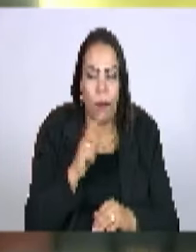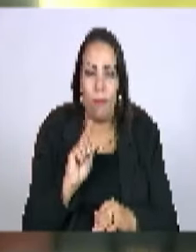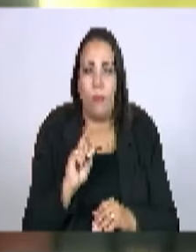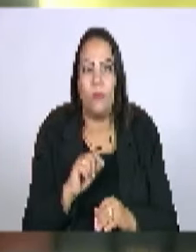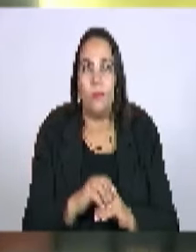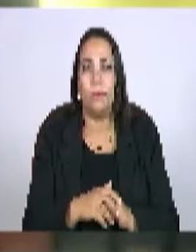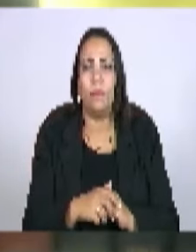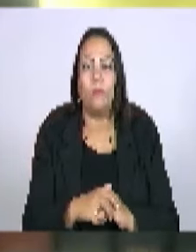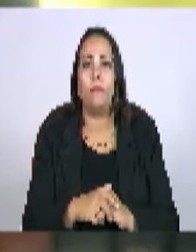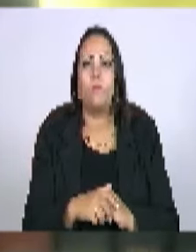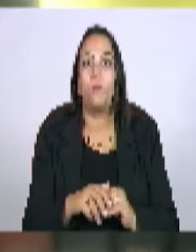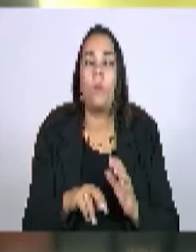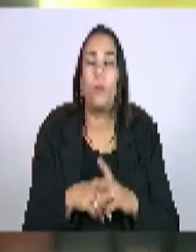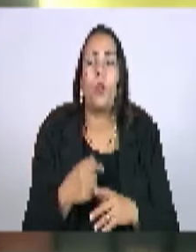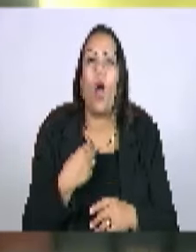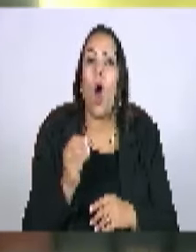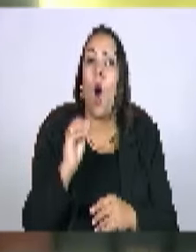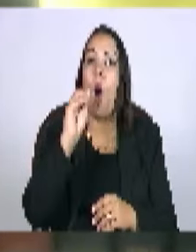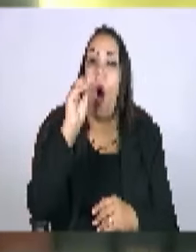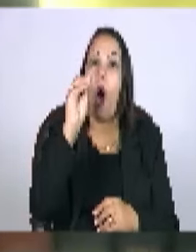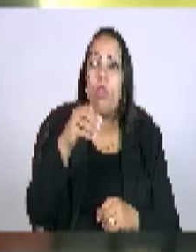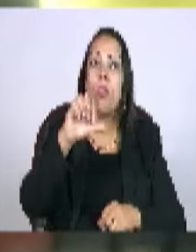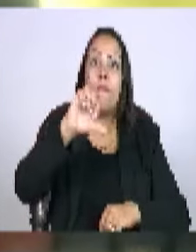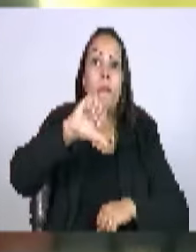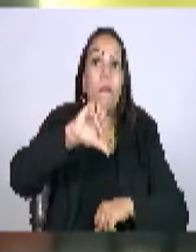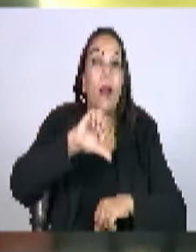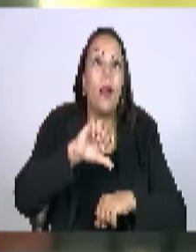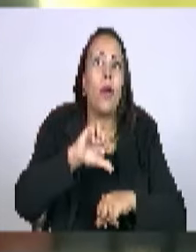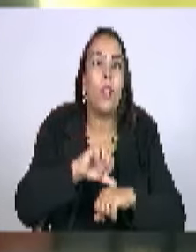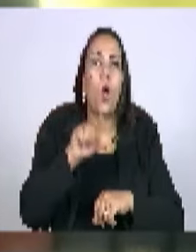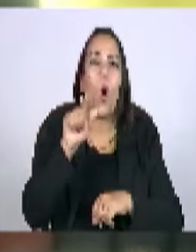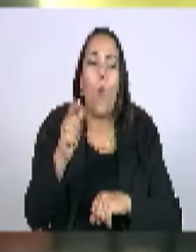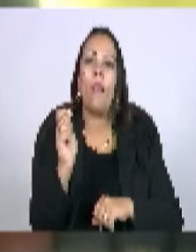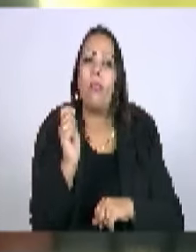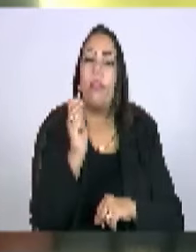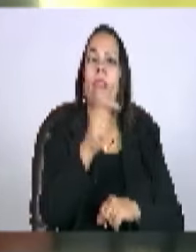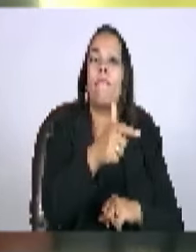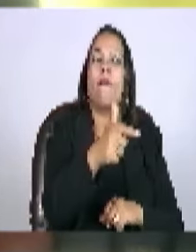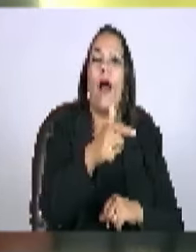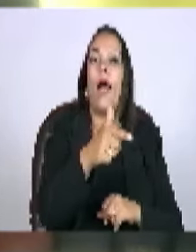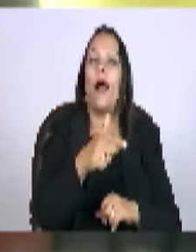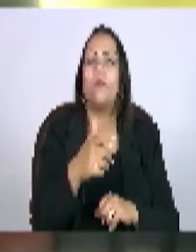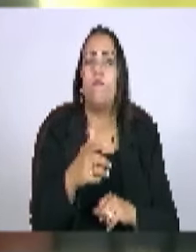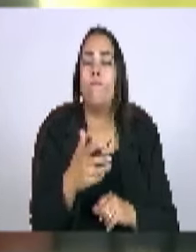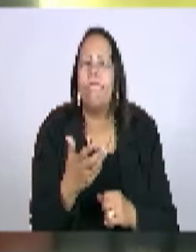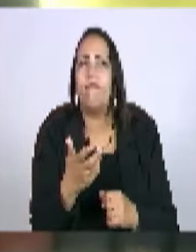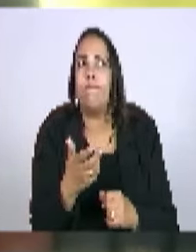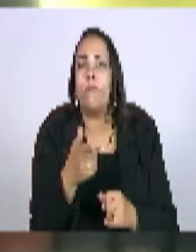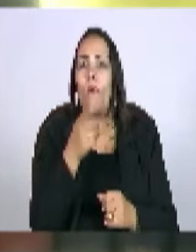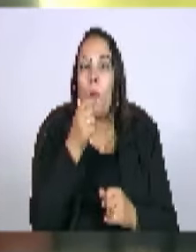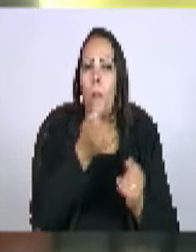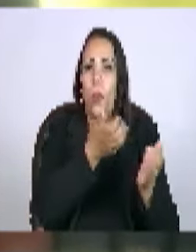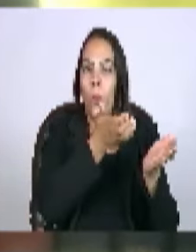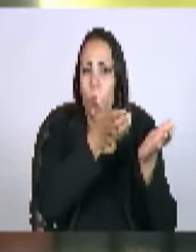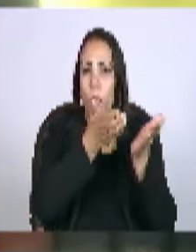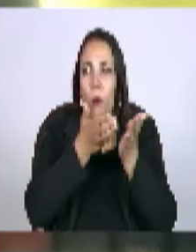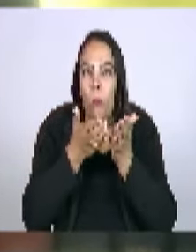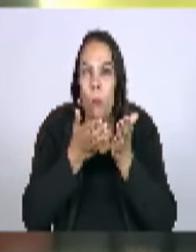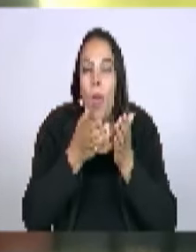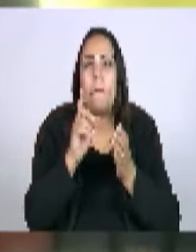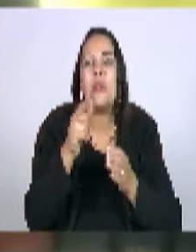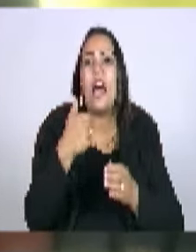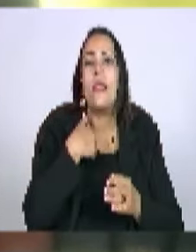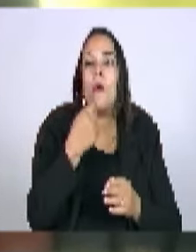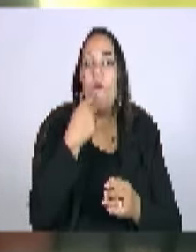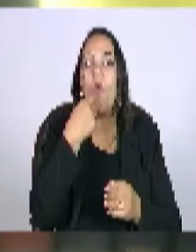يعني اضعه في موضع ان يسد نفقات معينه فيضطر ان هو يصرف دون ان اطلب